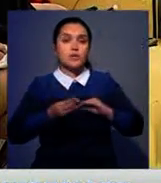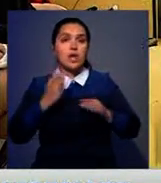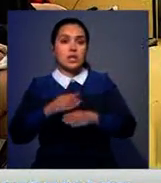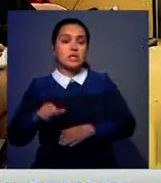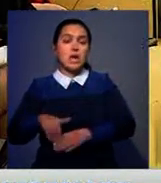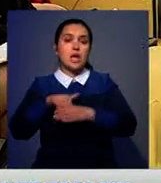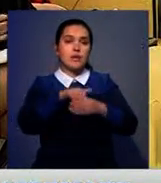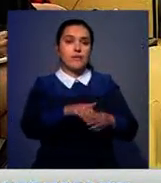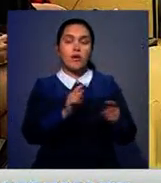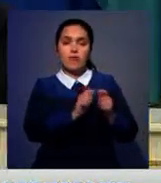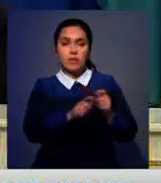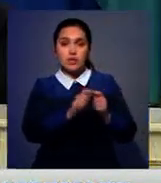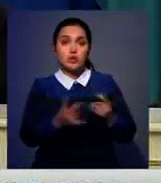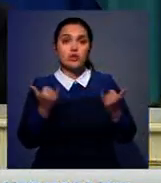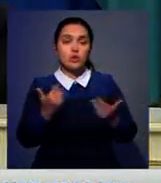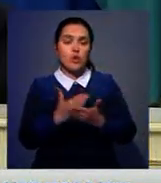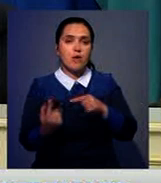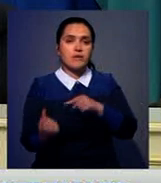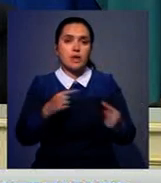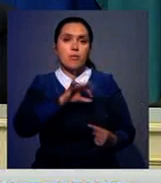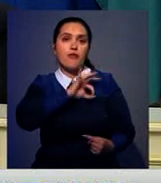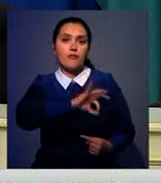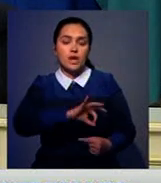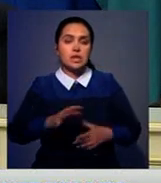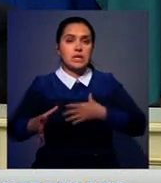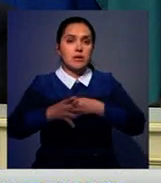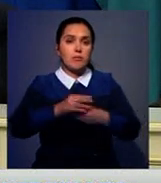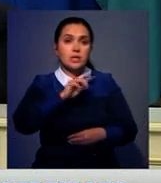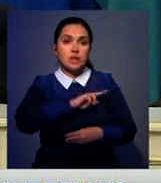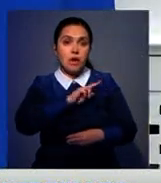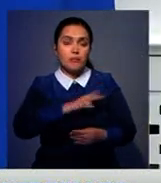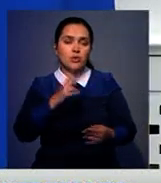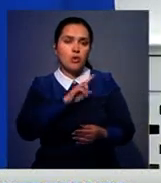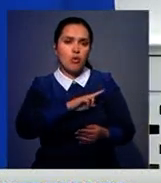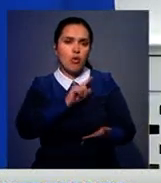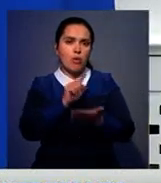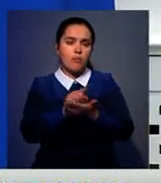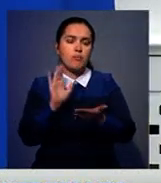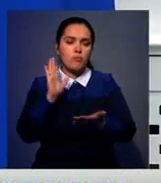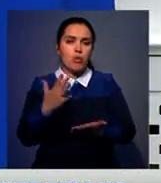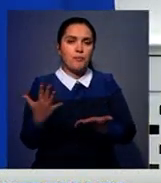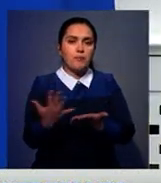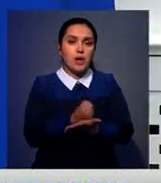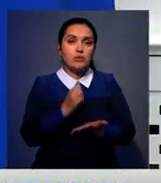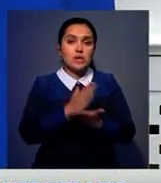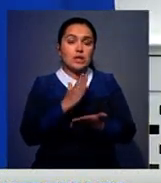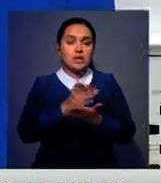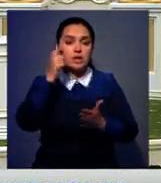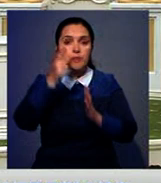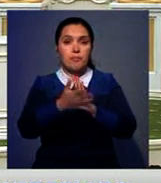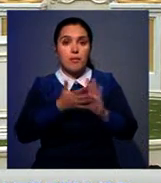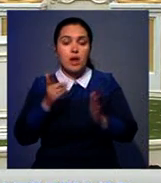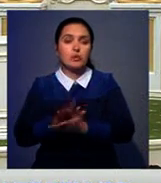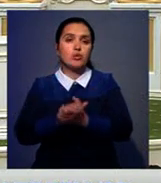инвествложений. Сегодня речь снова идет о взаимовыгодном сотрудничестве. И если работать сообща, то все непременно получится. Главное, что есть понимание. В